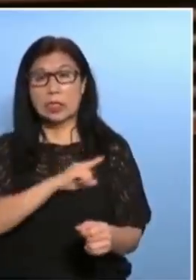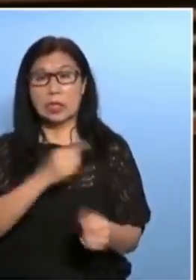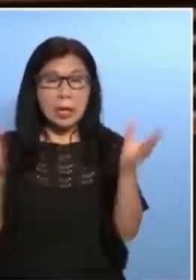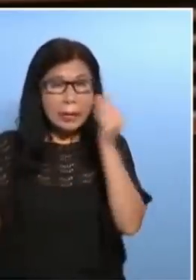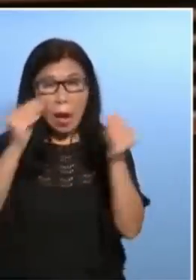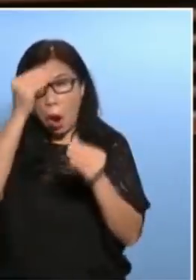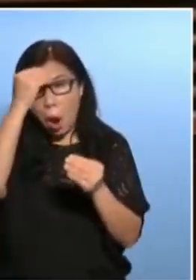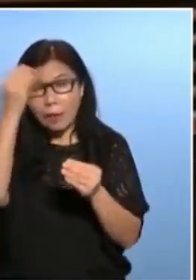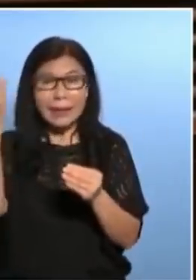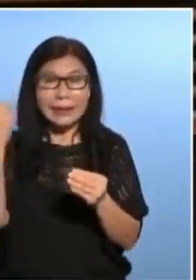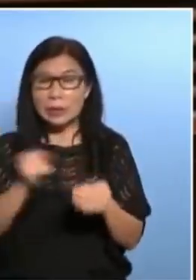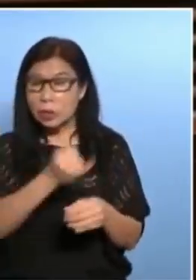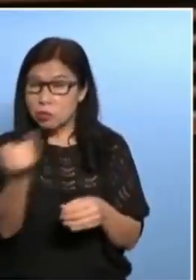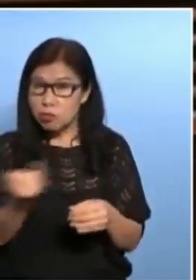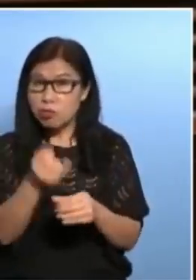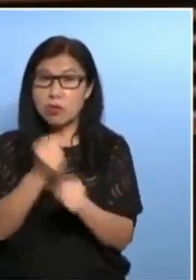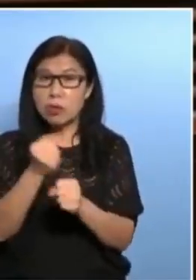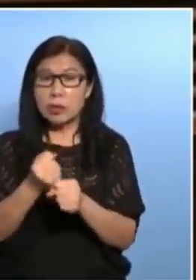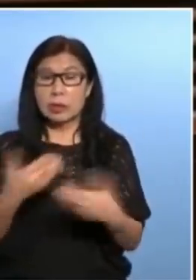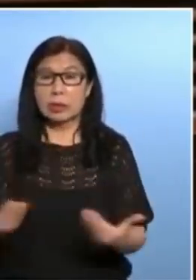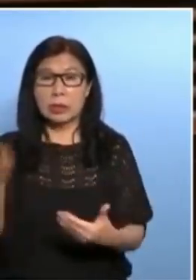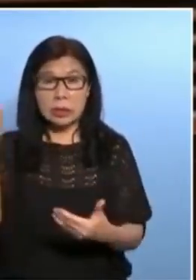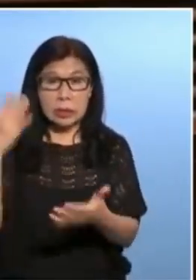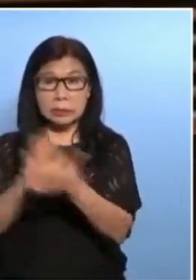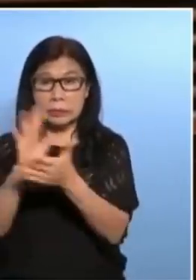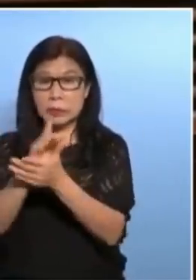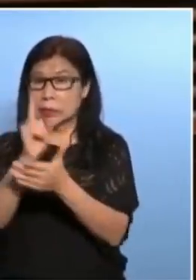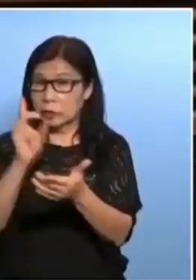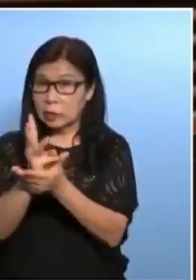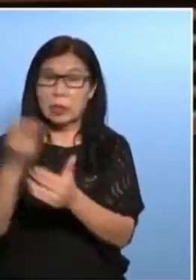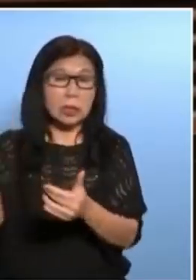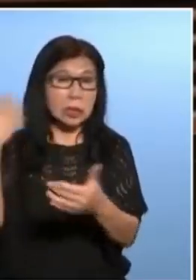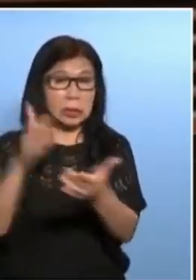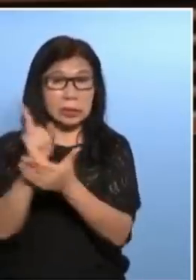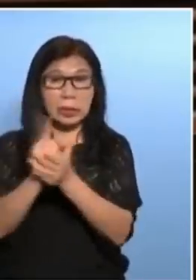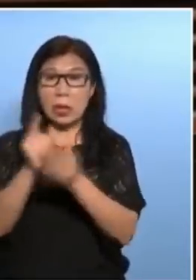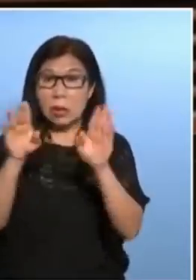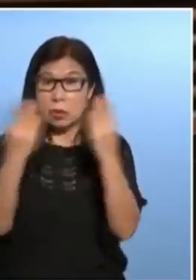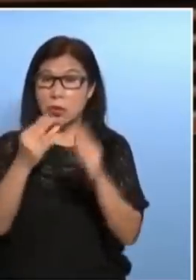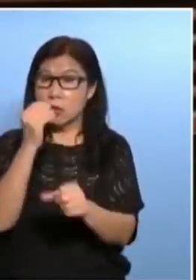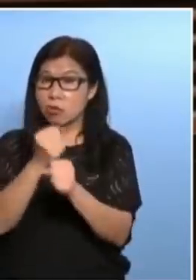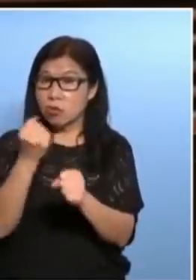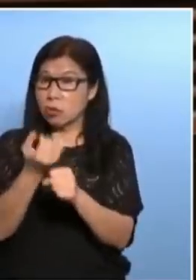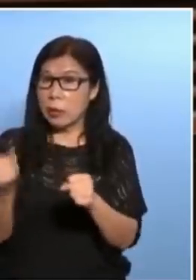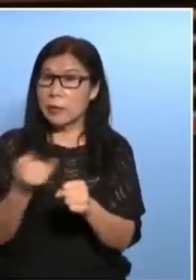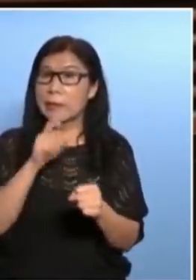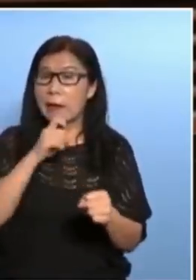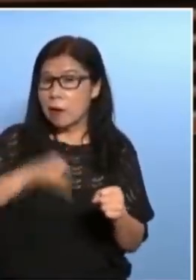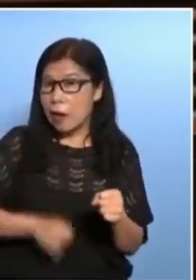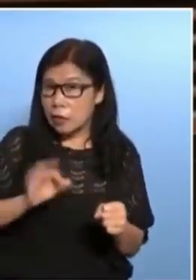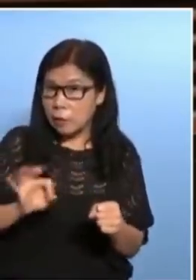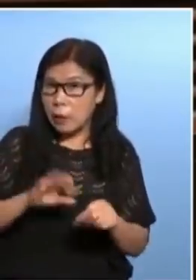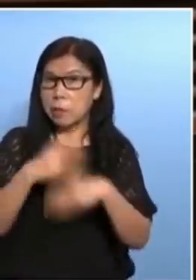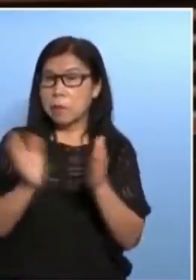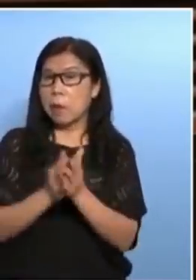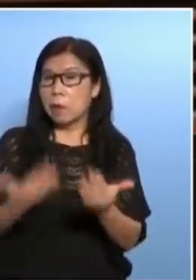吸取教訓，其實是否嫌自己在過去幾年，特別是去年開始，做得不夠狠，做得不夠盡